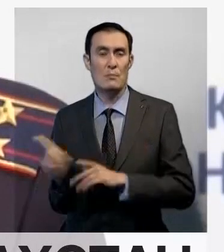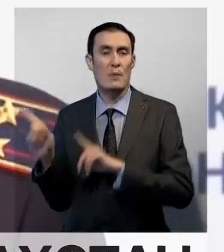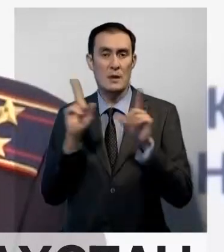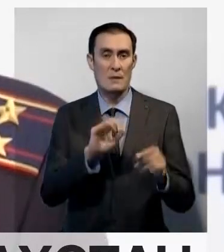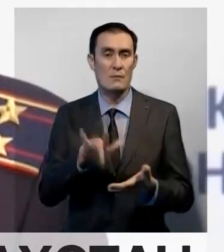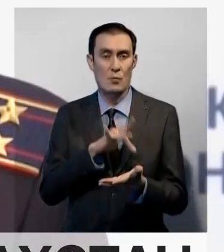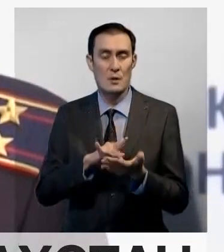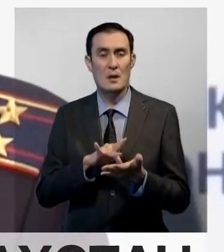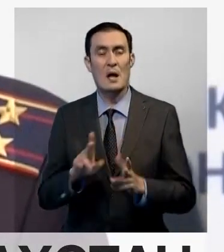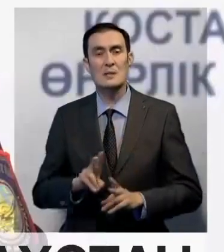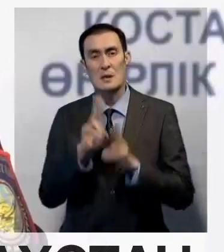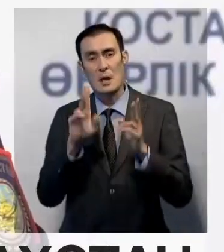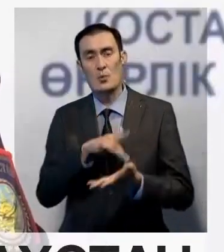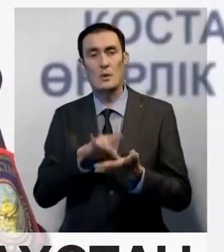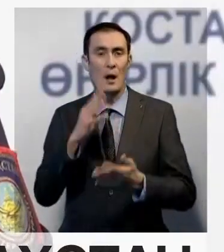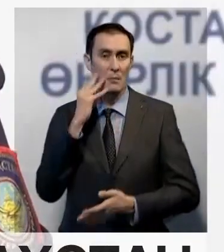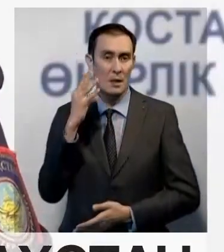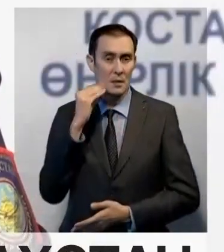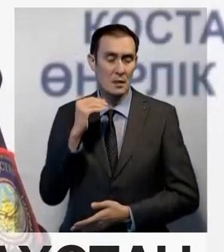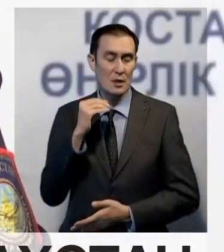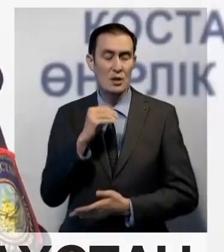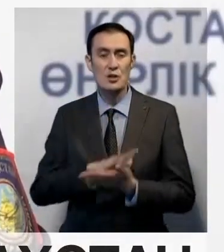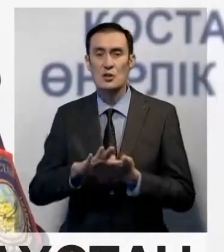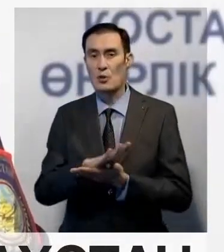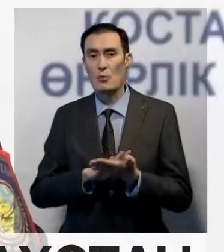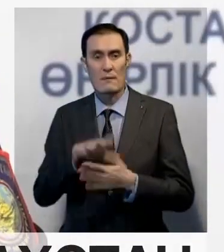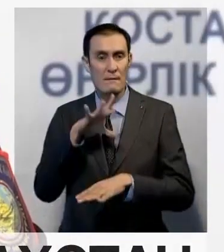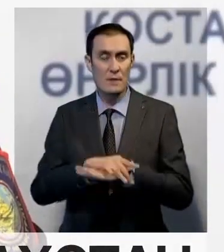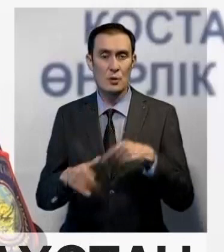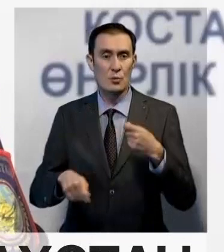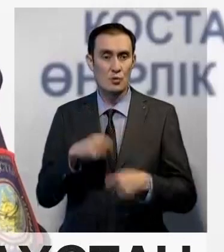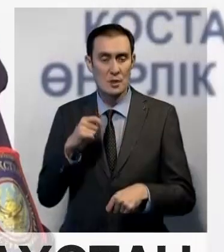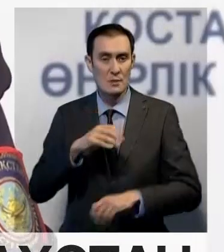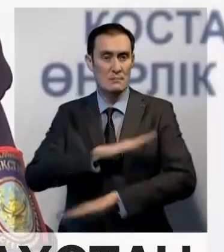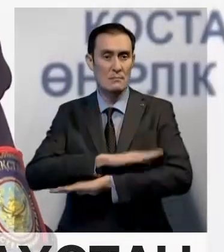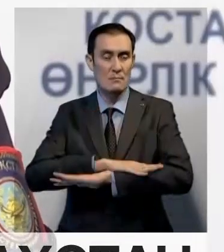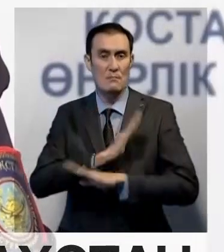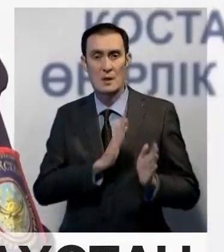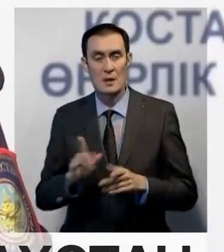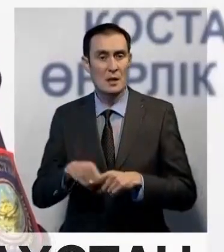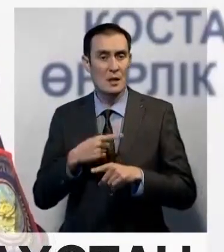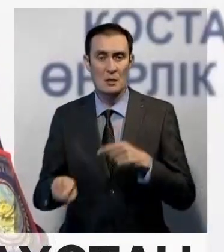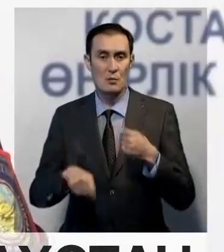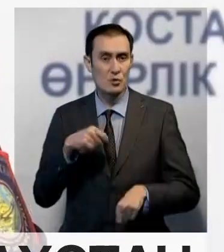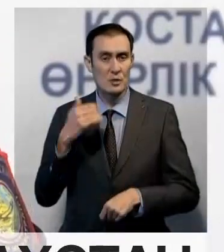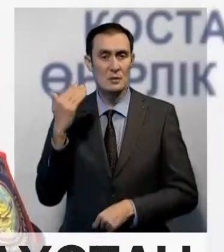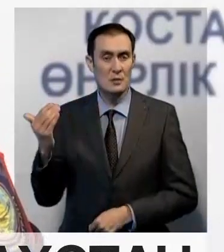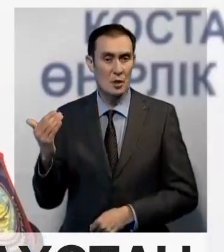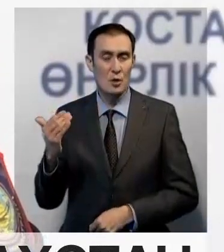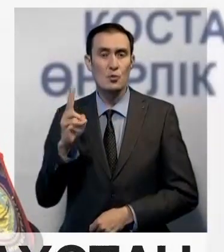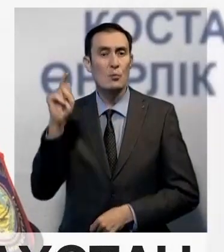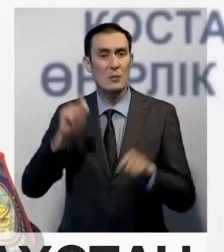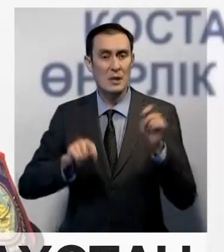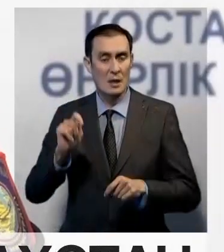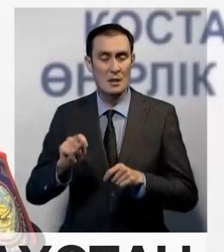такие города, как Астана, Алматы. Ни одного случая нарушения там общественного порядка или противоправных действий со стороны